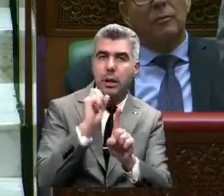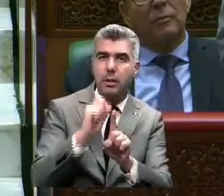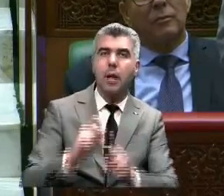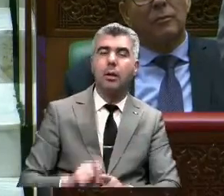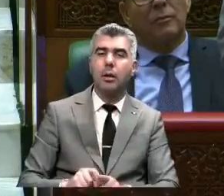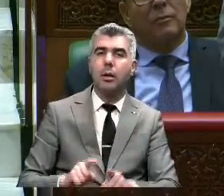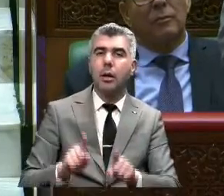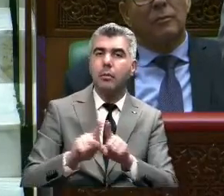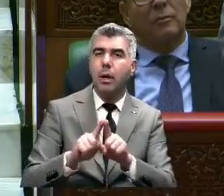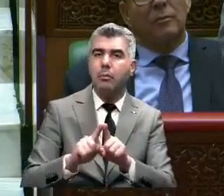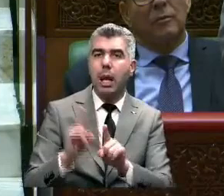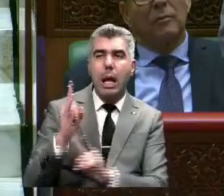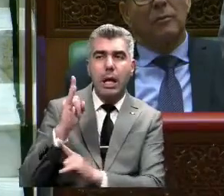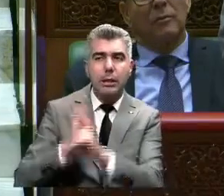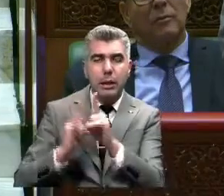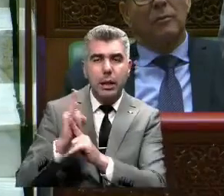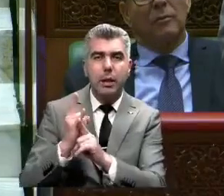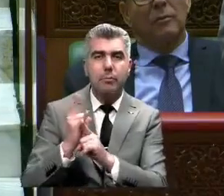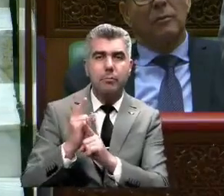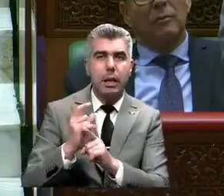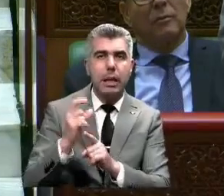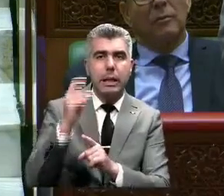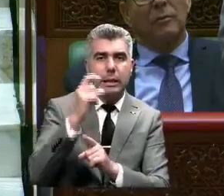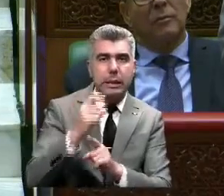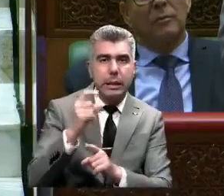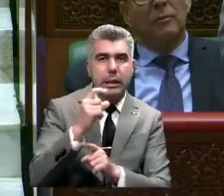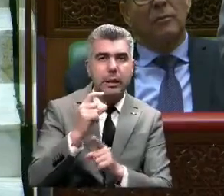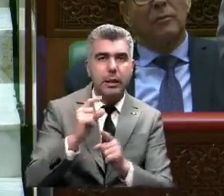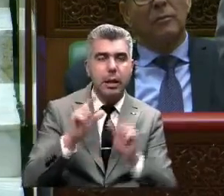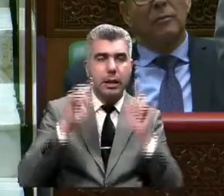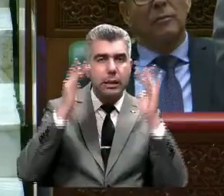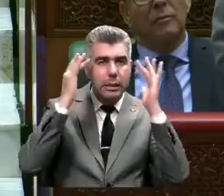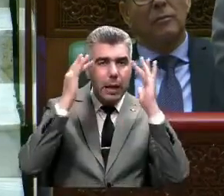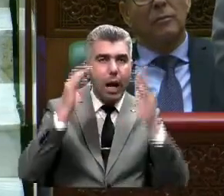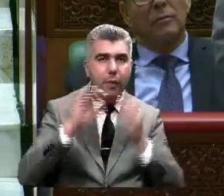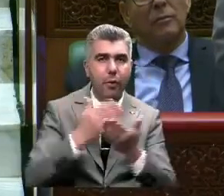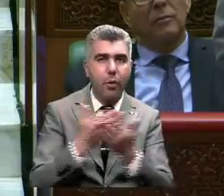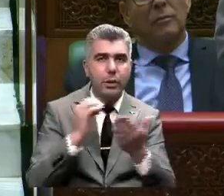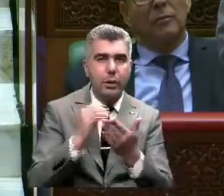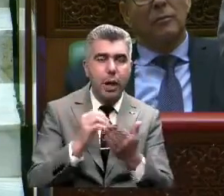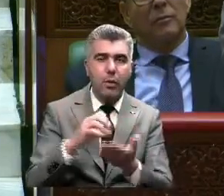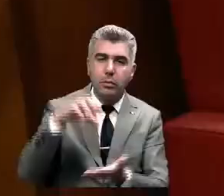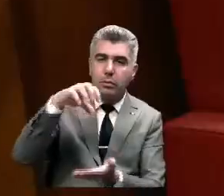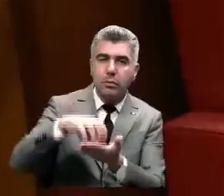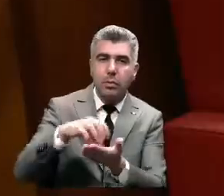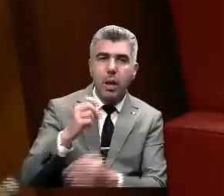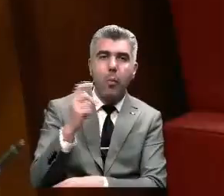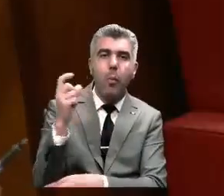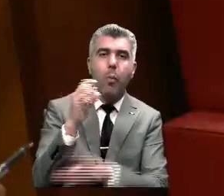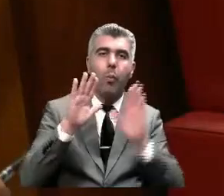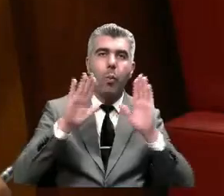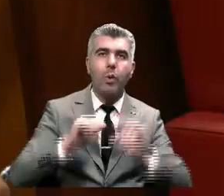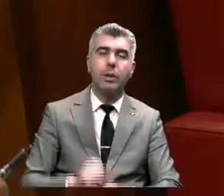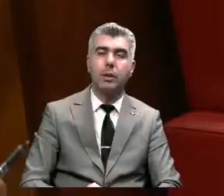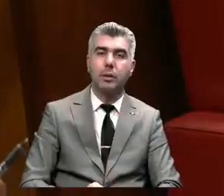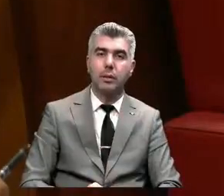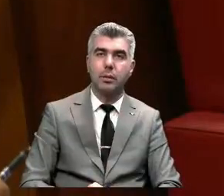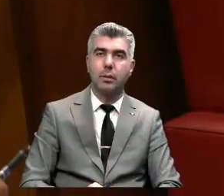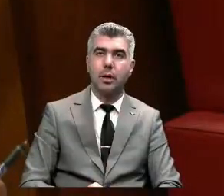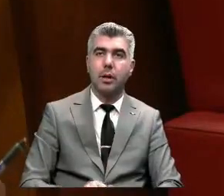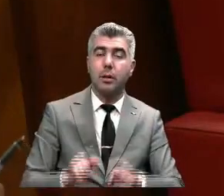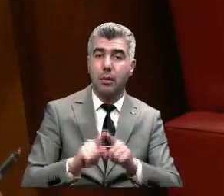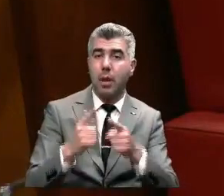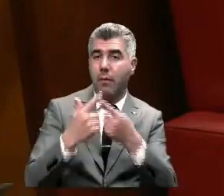بالتراث الحضاري والثقافي والديني للمملكة عبر مؤسسة المسجد، اللي هي مؤسسة لها